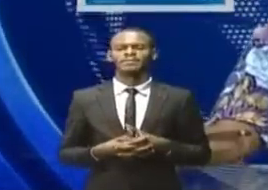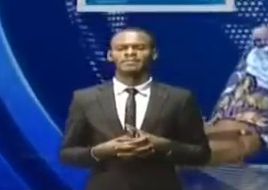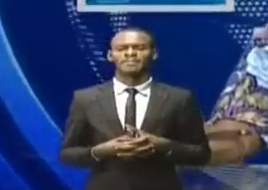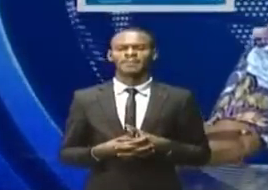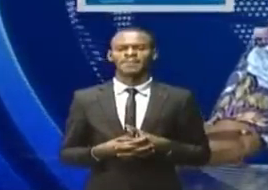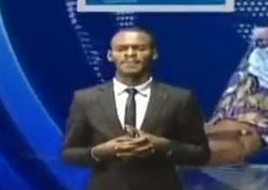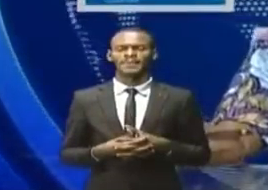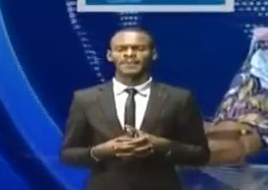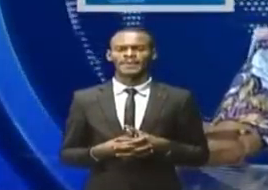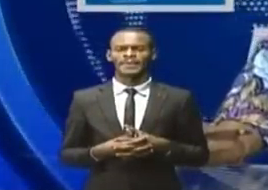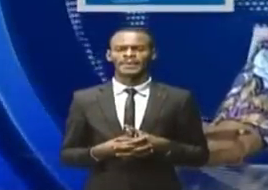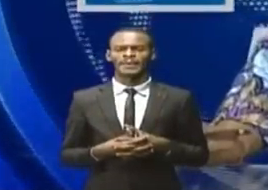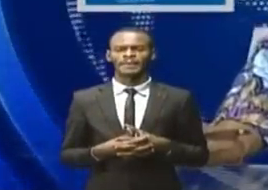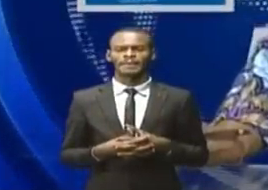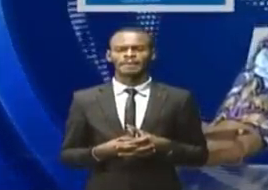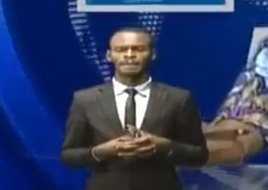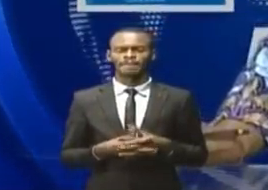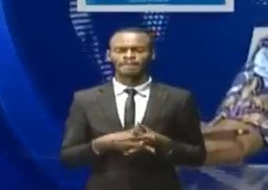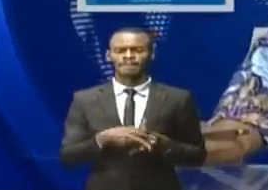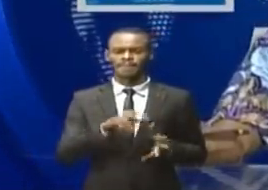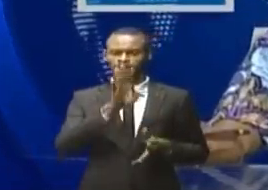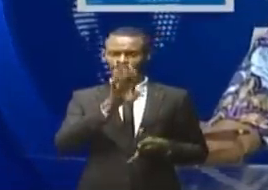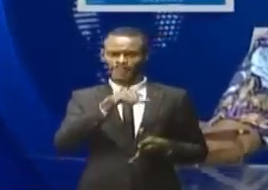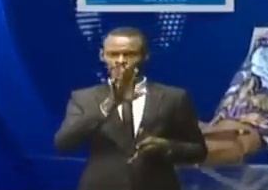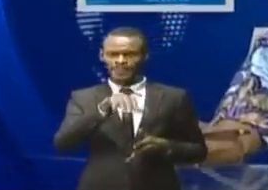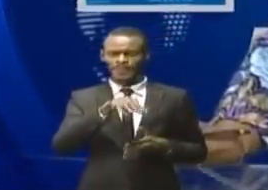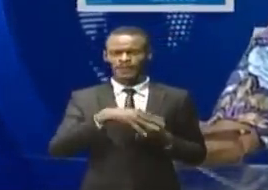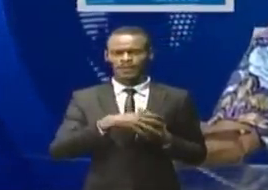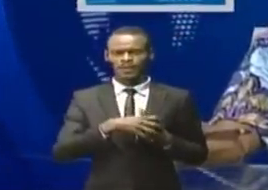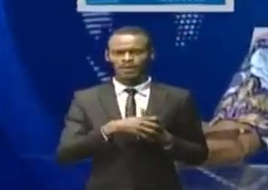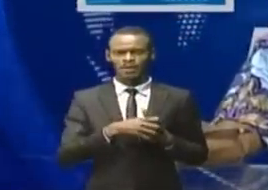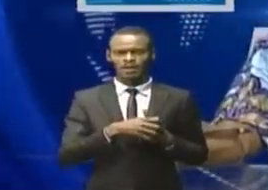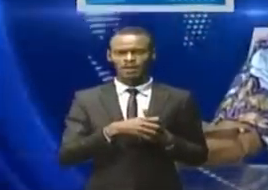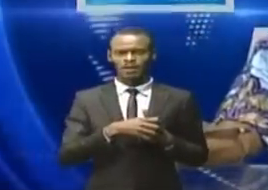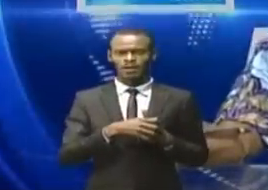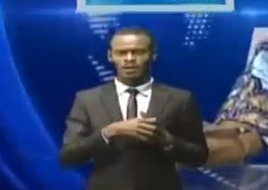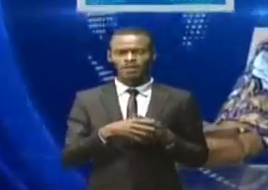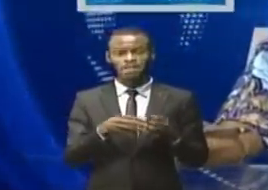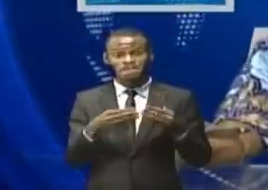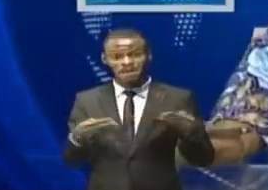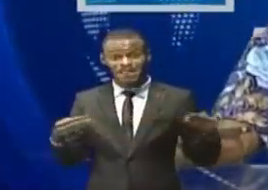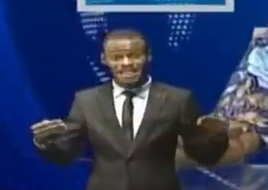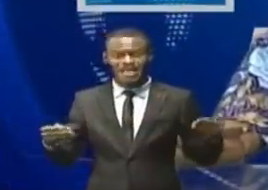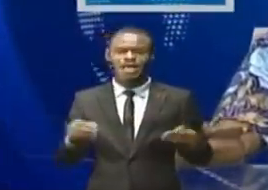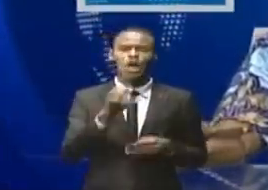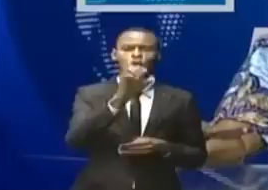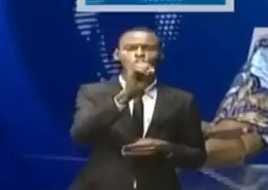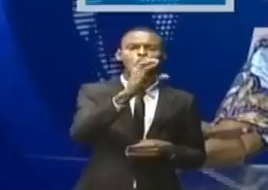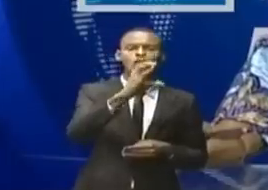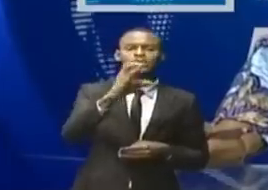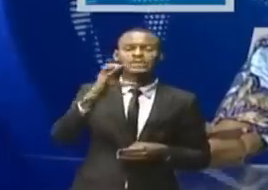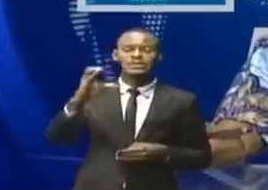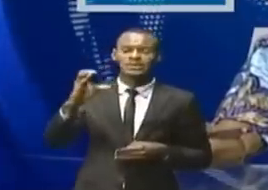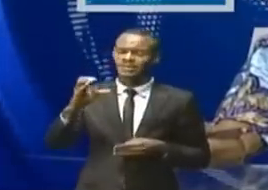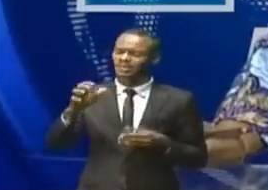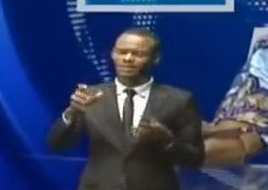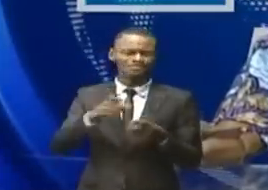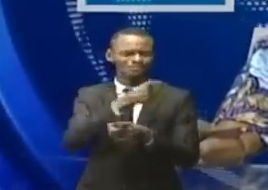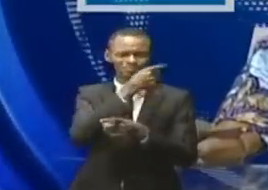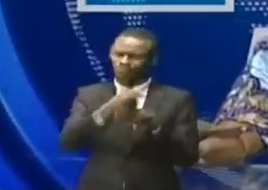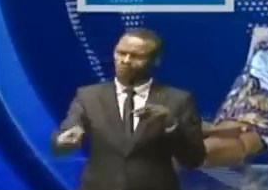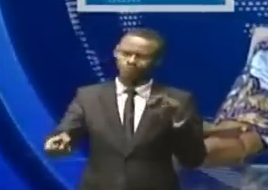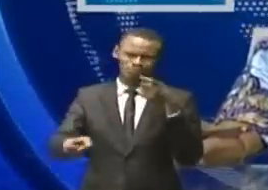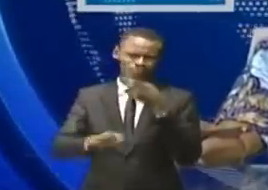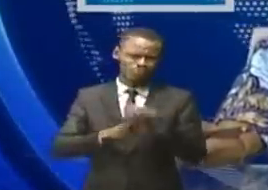Et les engins de l'office de route sont en détérioration totale et les agents et cadres travaillent dans des conditions difficiles au temps